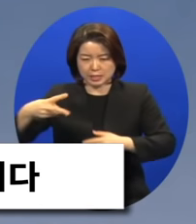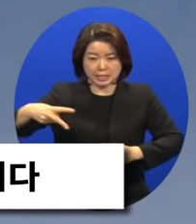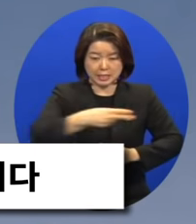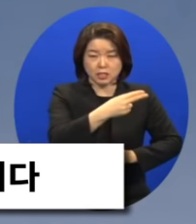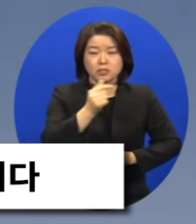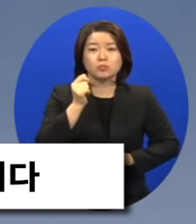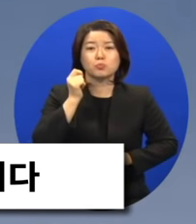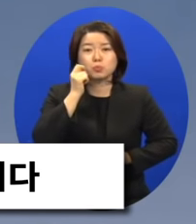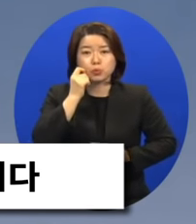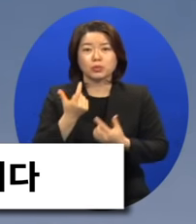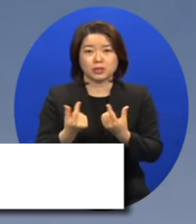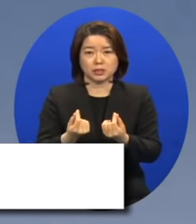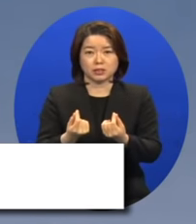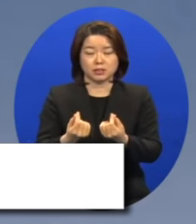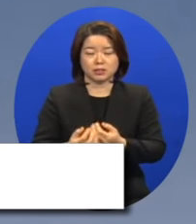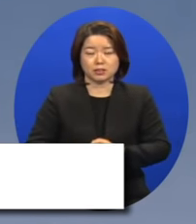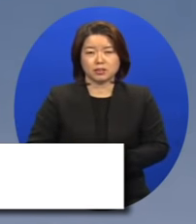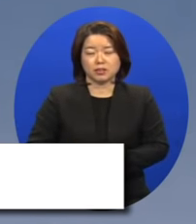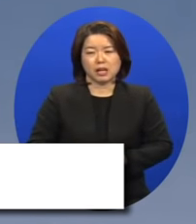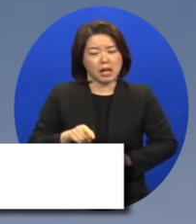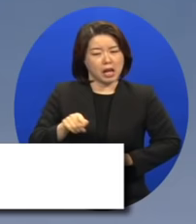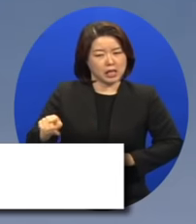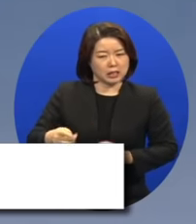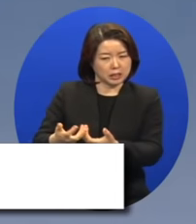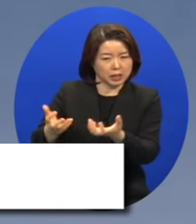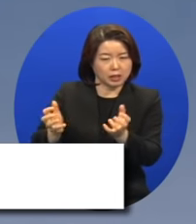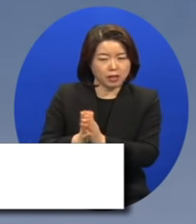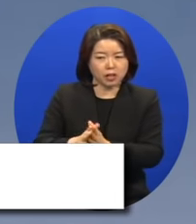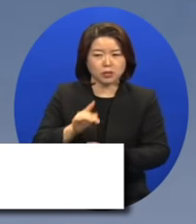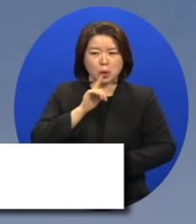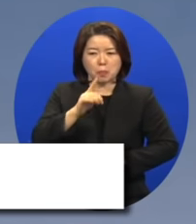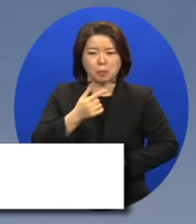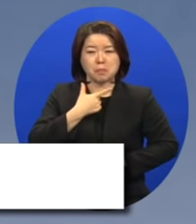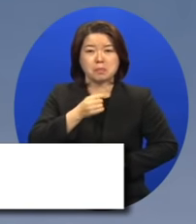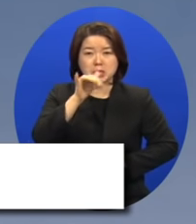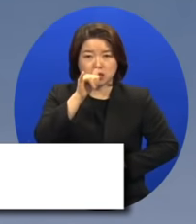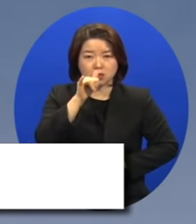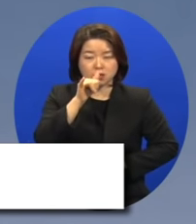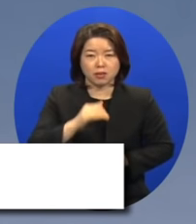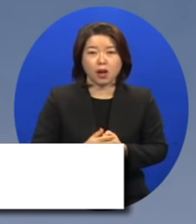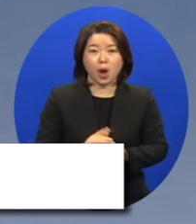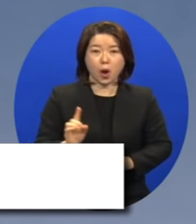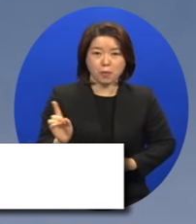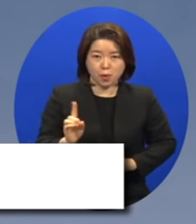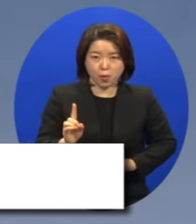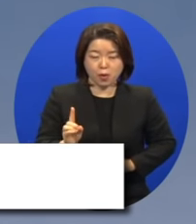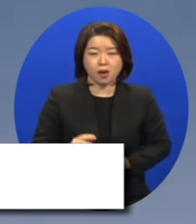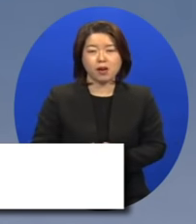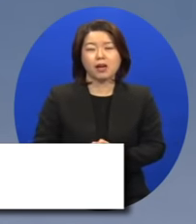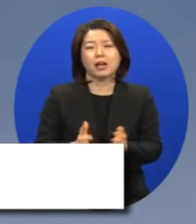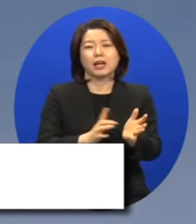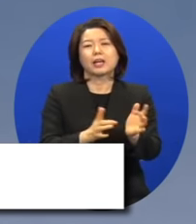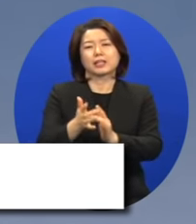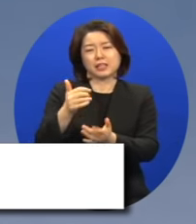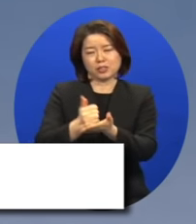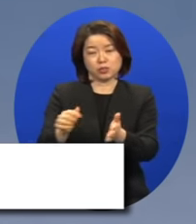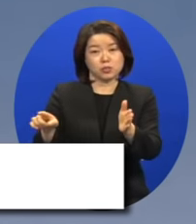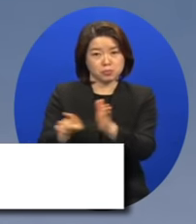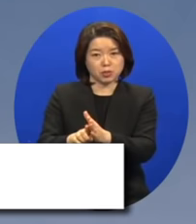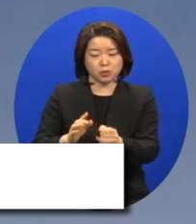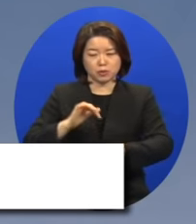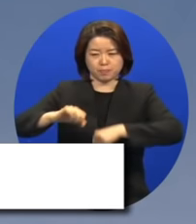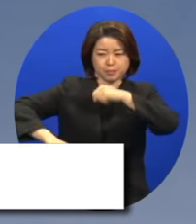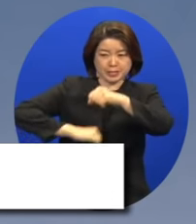그러한부도덕한관행을완전히근절하지못했다는점이었다.그들나름의 주장이있었다.그들이 예수를믿고